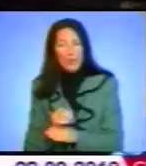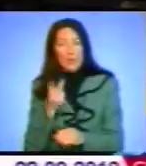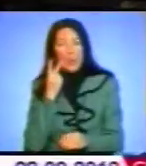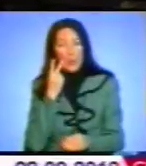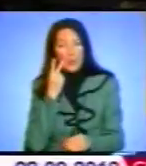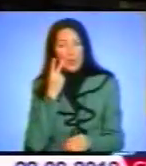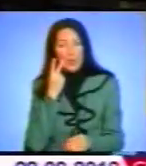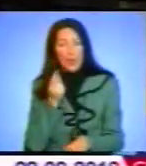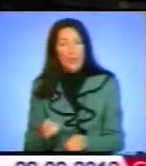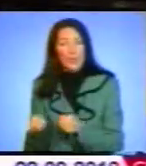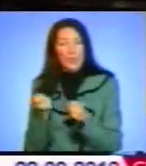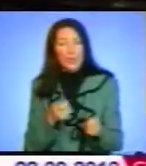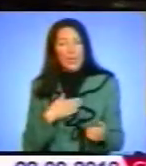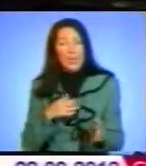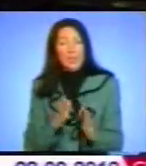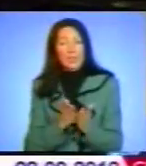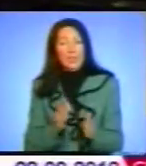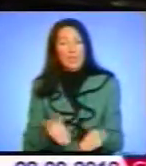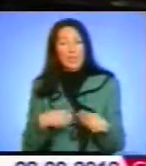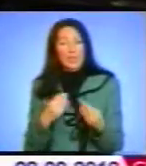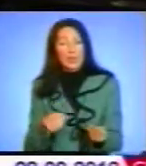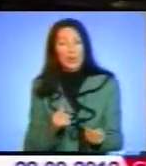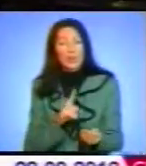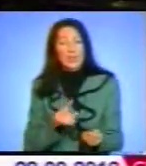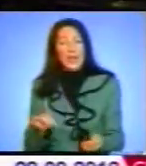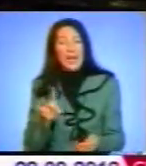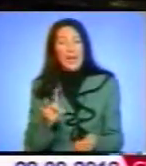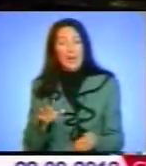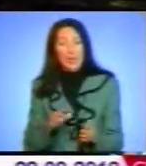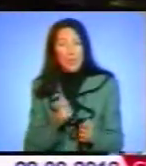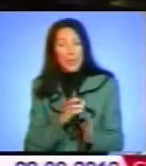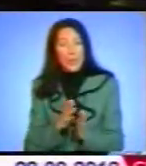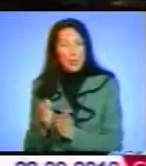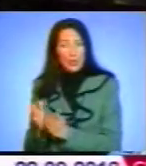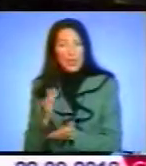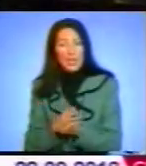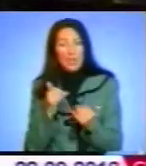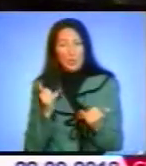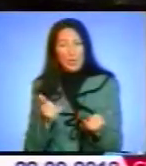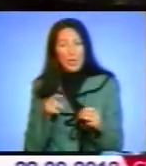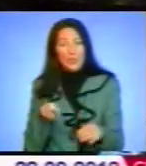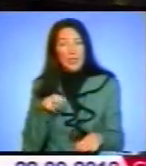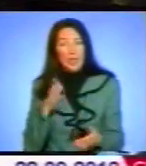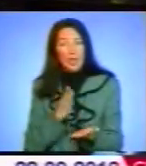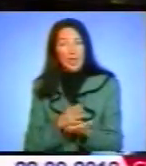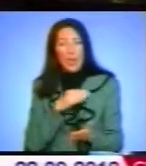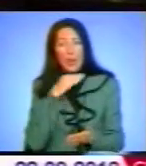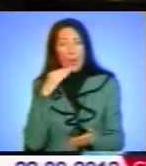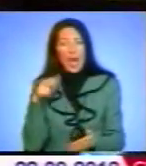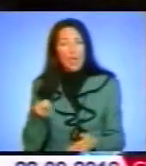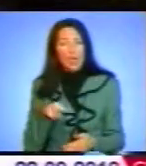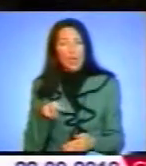постійно, доходять нам книжки, нам видають з районної бібліотеки. Є сучасна література, є багато